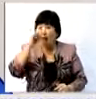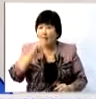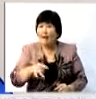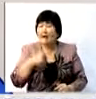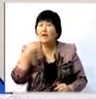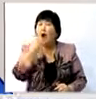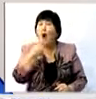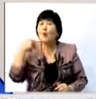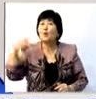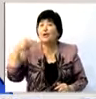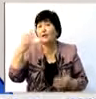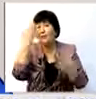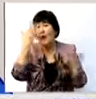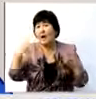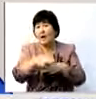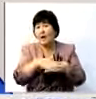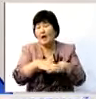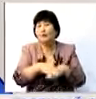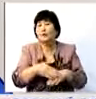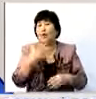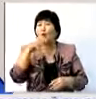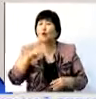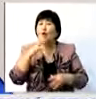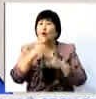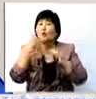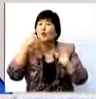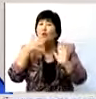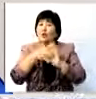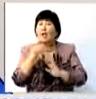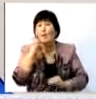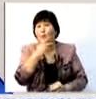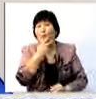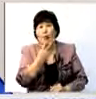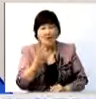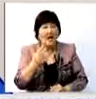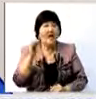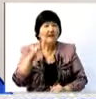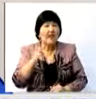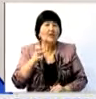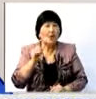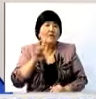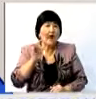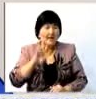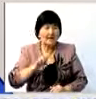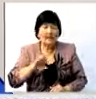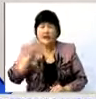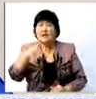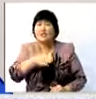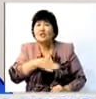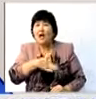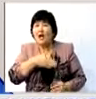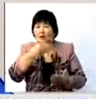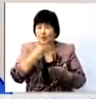ауыз әдебиетінде халқымыздың, ұлтымыздың дүниетаным көзқарастары, яғни философиясы, жан